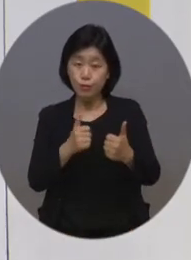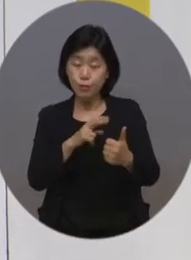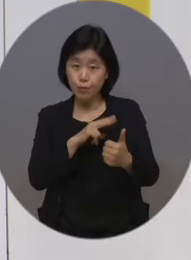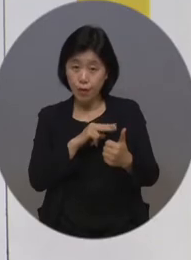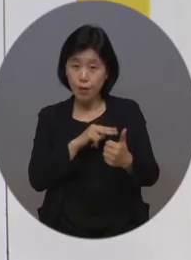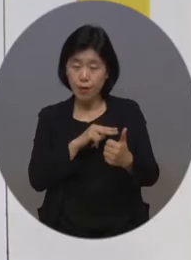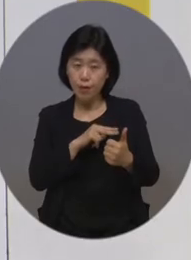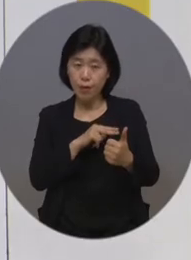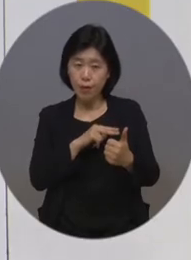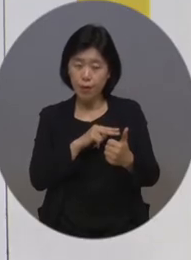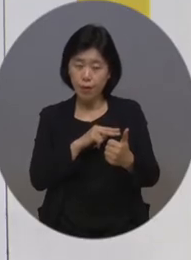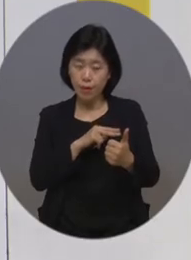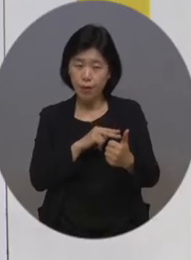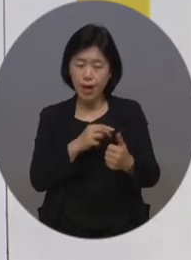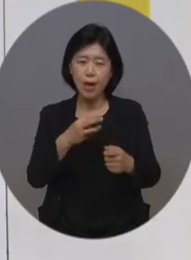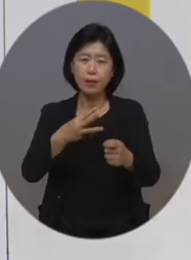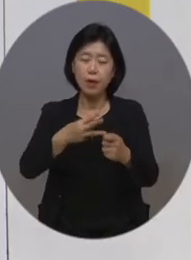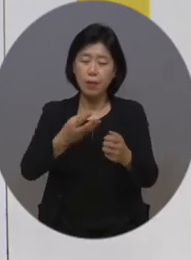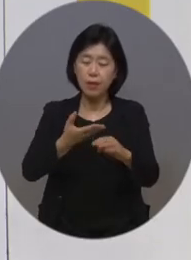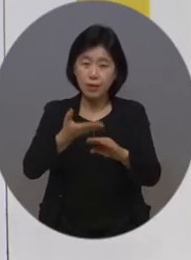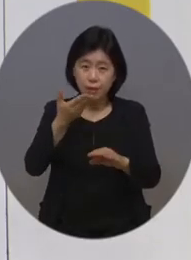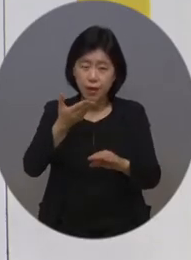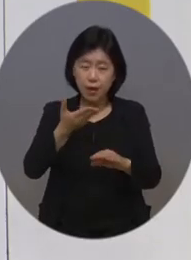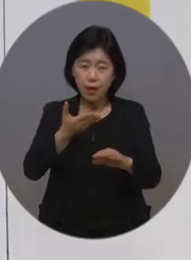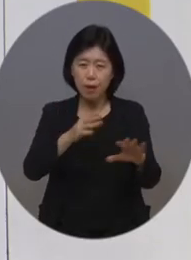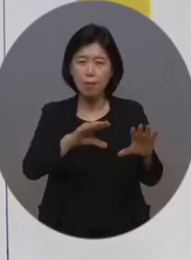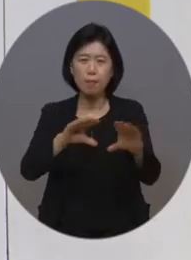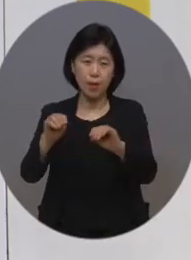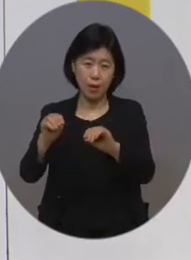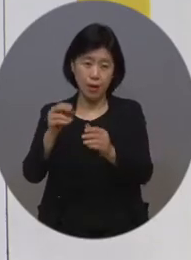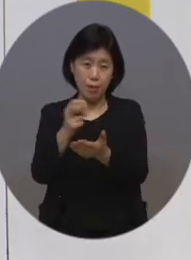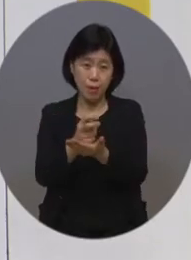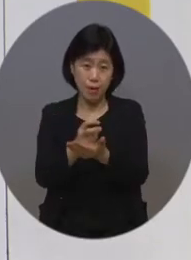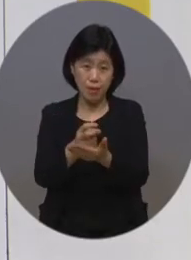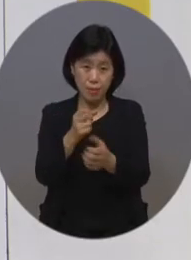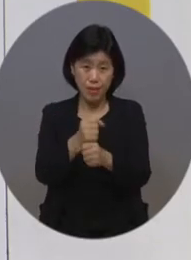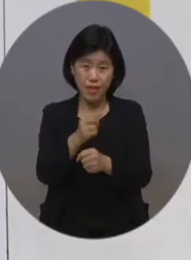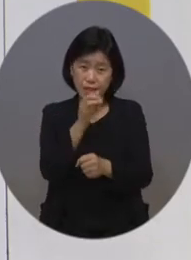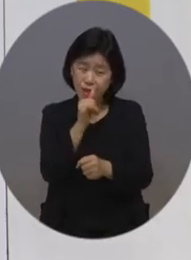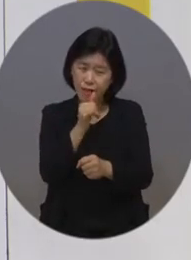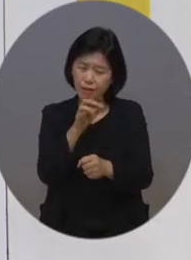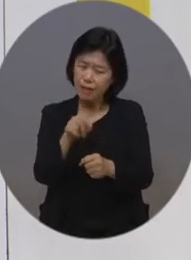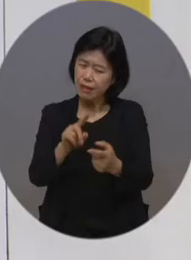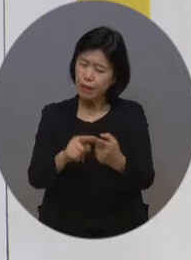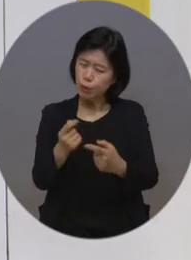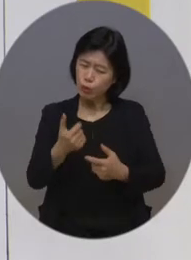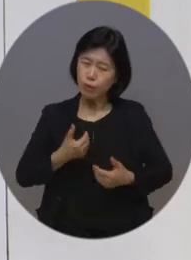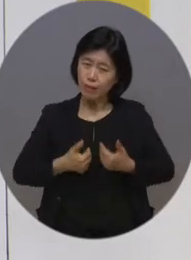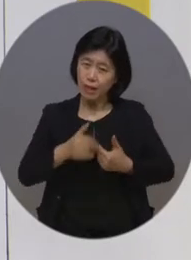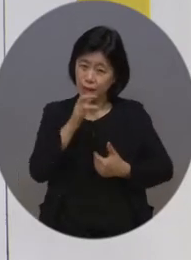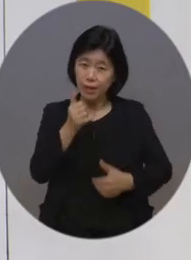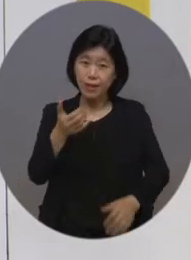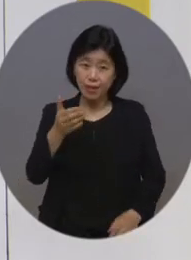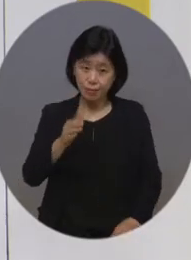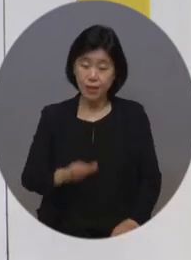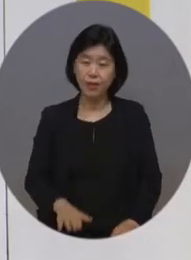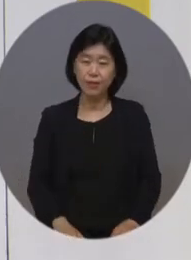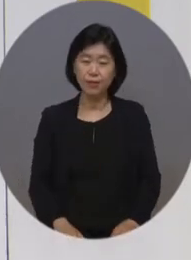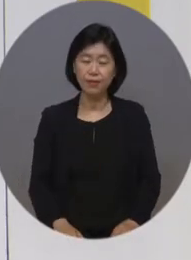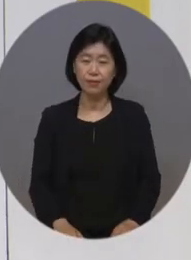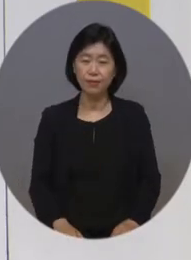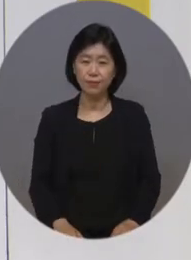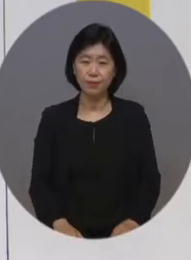좀 지나치지 않은 생각을 하지만 에 국회의원이라는 것은 자기의 j 의